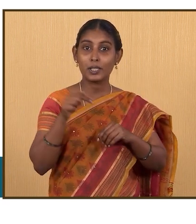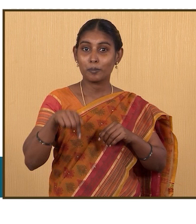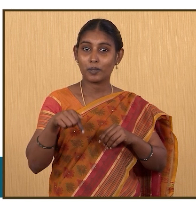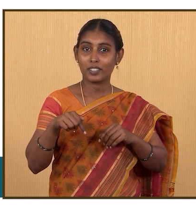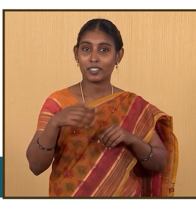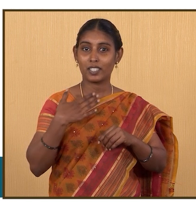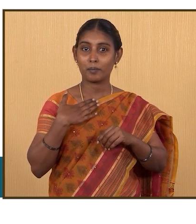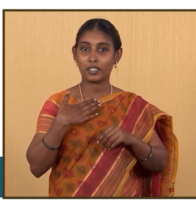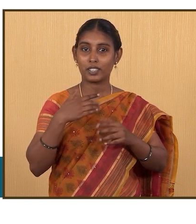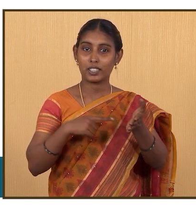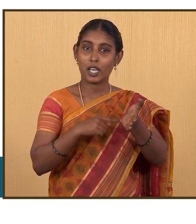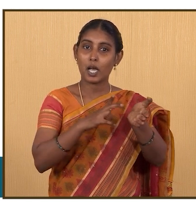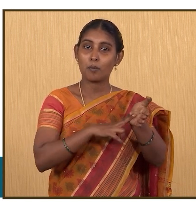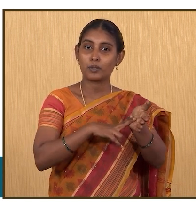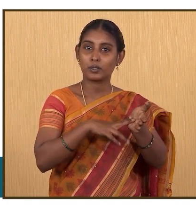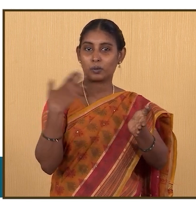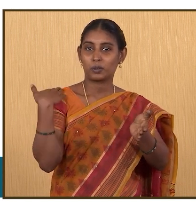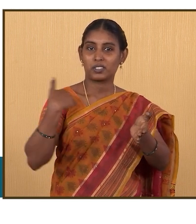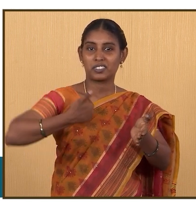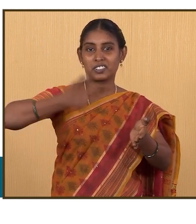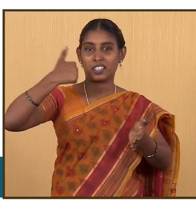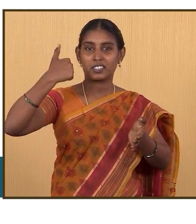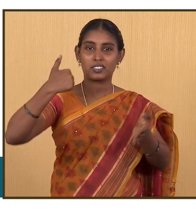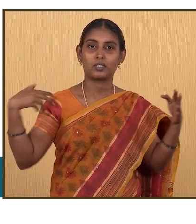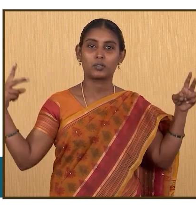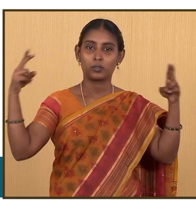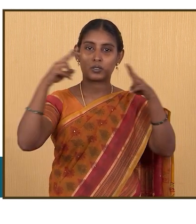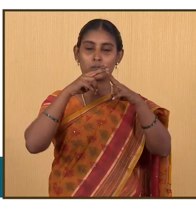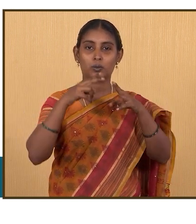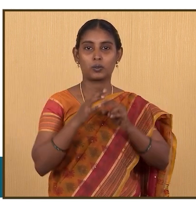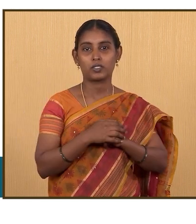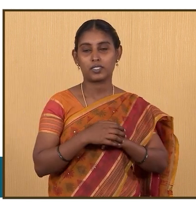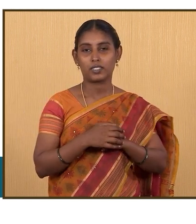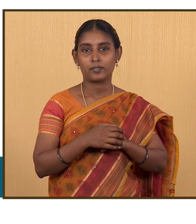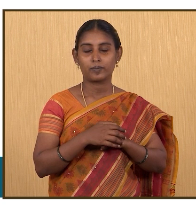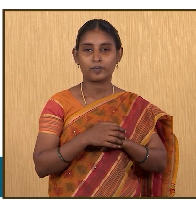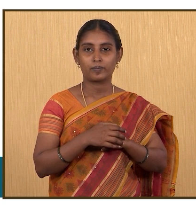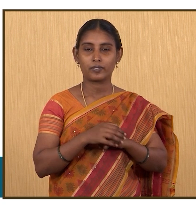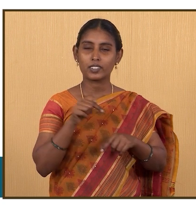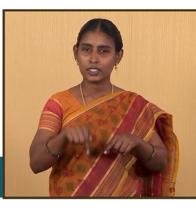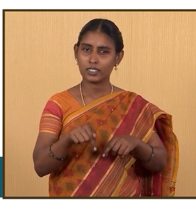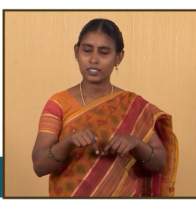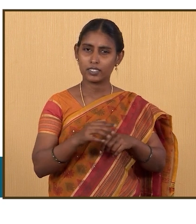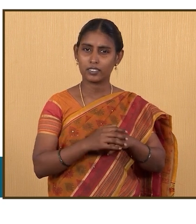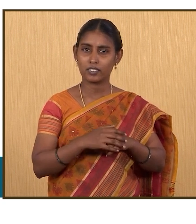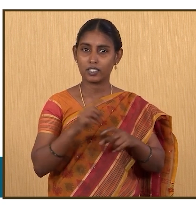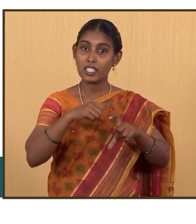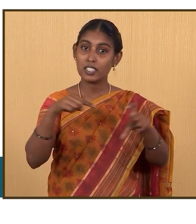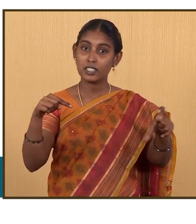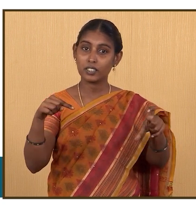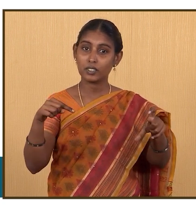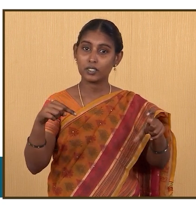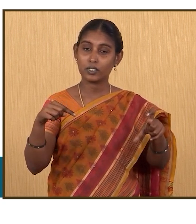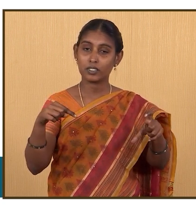இது இப்போ நம்ம தமிழ்நாடு அரசோடைய தலைமை செயலகமாக இருக்கு இல்லையா, அதுதான் புனித ஜார்ஜ்